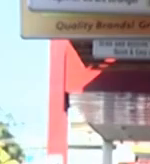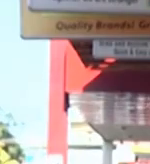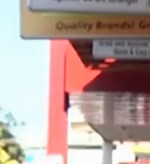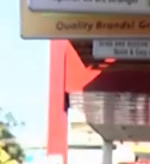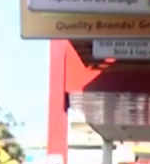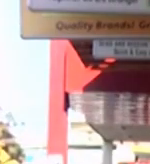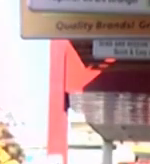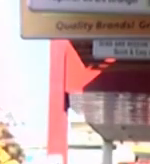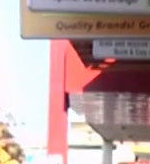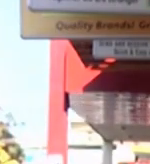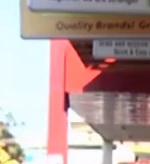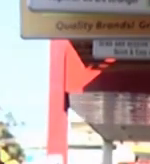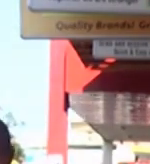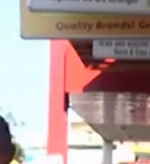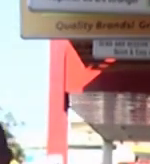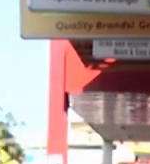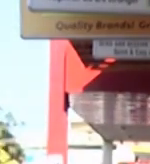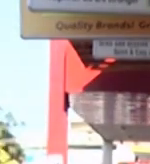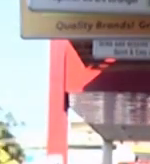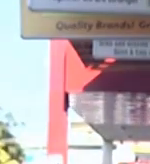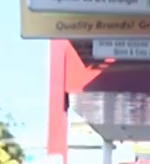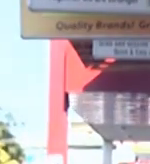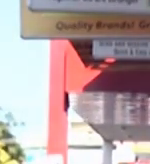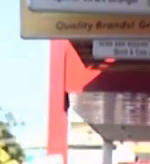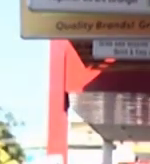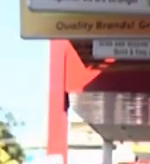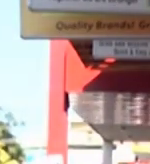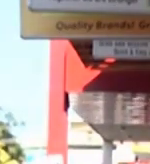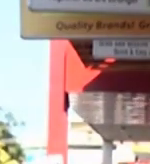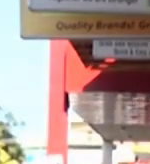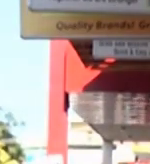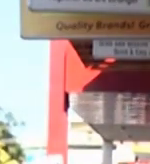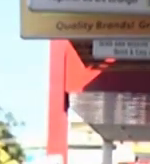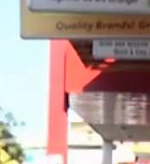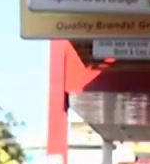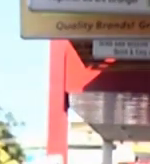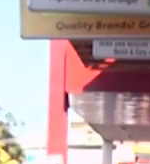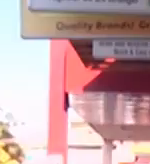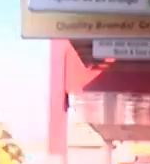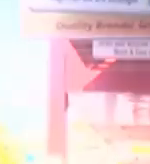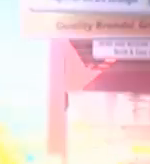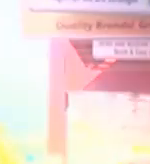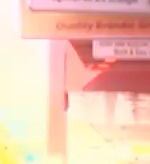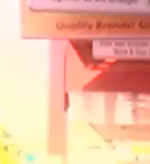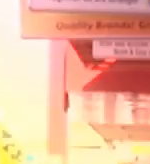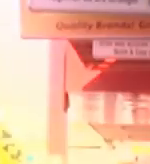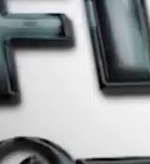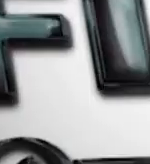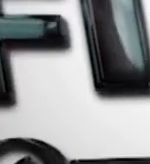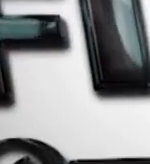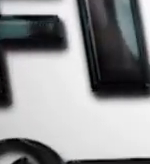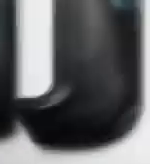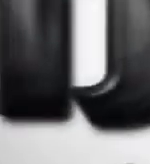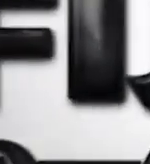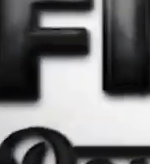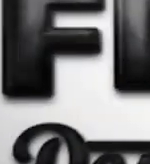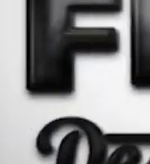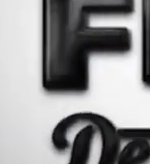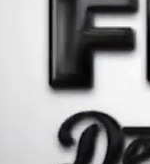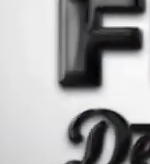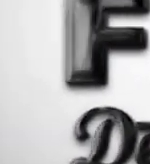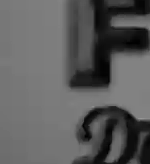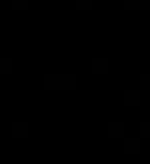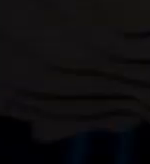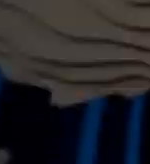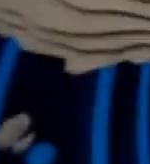मैं तो दिल्ली में रहता हूँ और रेडियो फीजी रोज सुनता हूँ। रेडियो फीजी 2